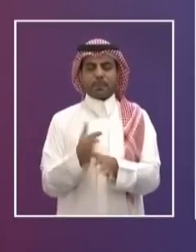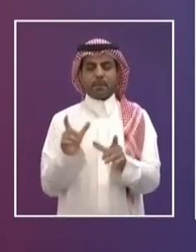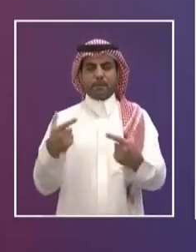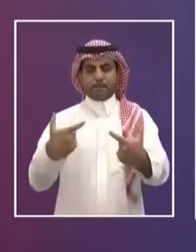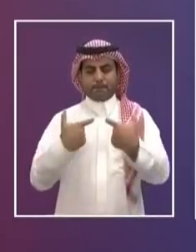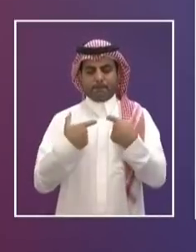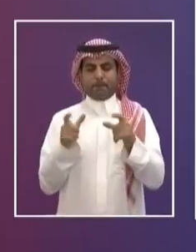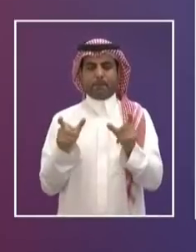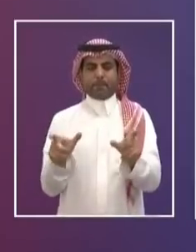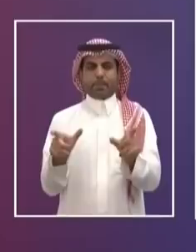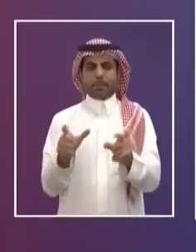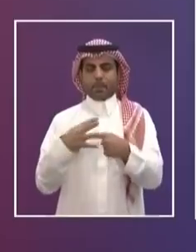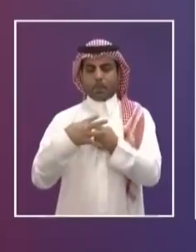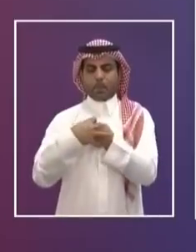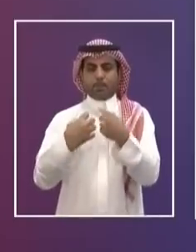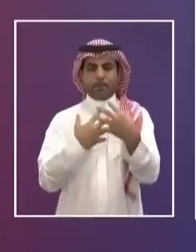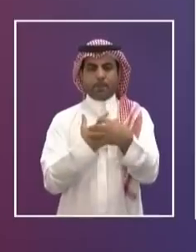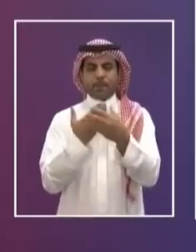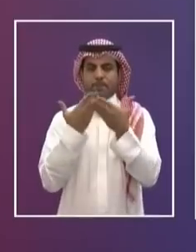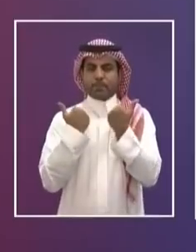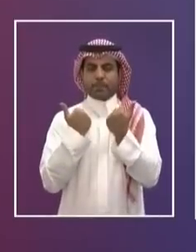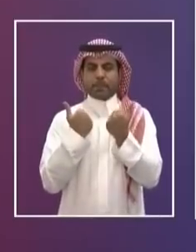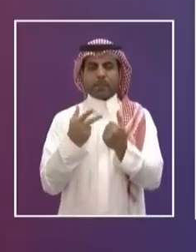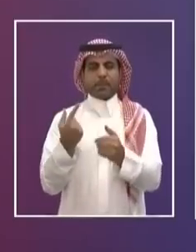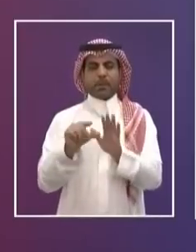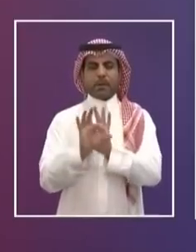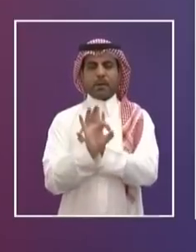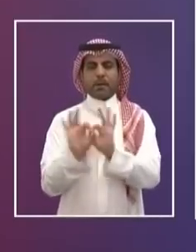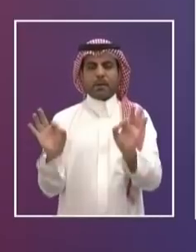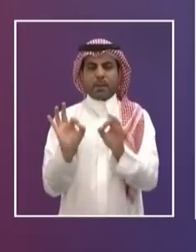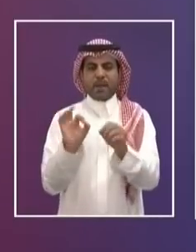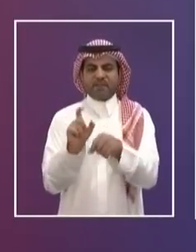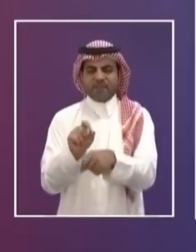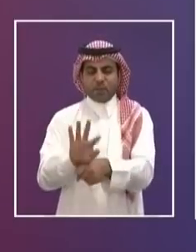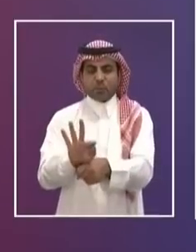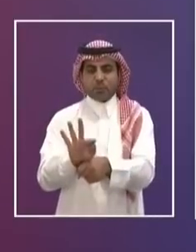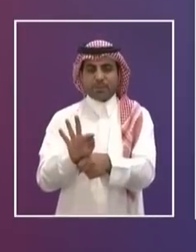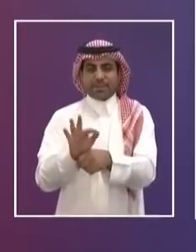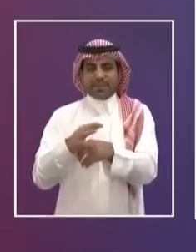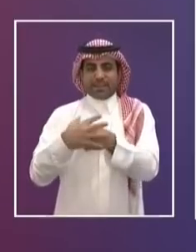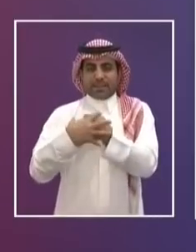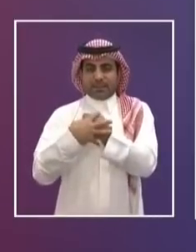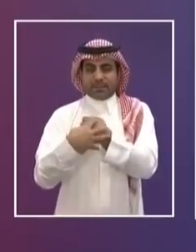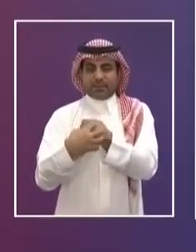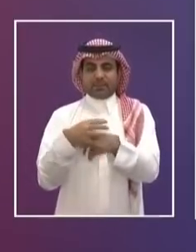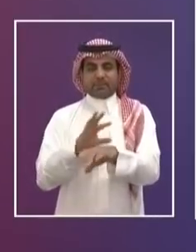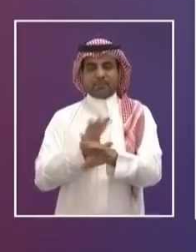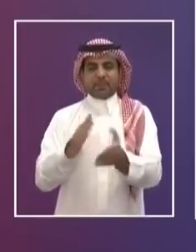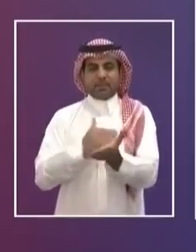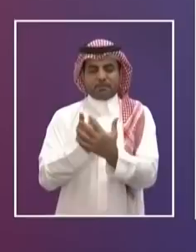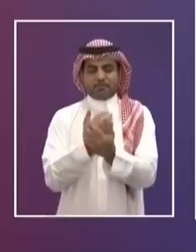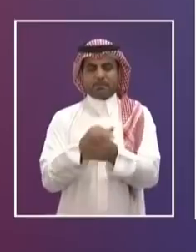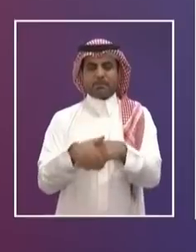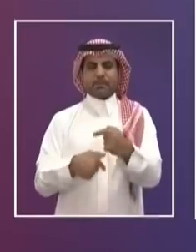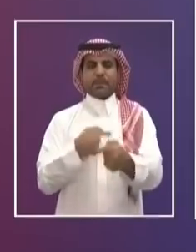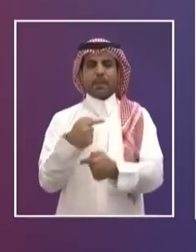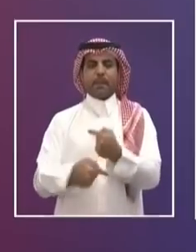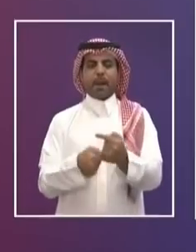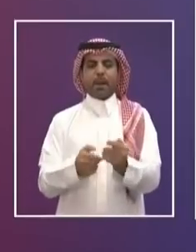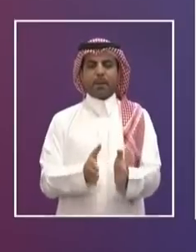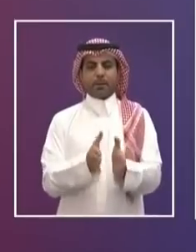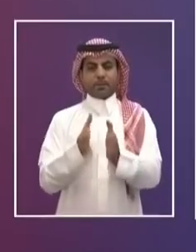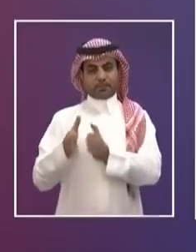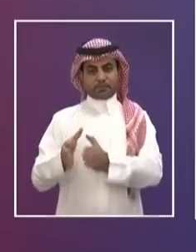من انتقال العدوى بالجراثيم والميكروبات ومنها هذا الفيروس، ومن أهم طرق حقيقة حماية الشخص من اكتساب العدوى أو نقلها.